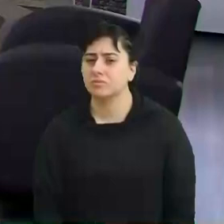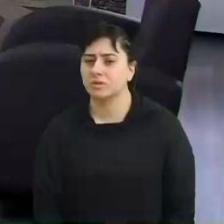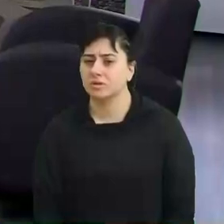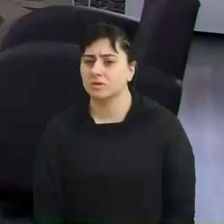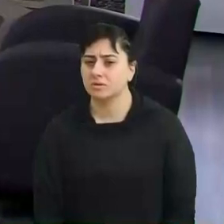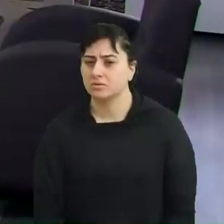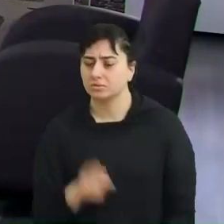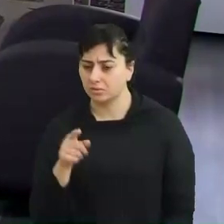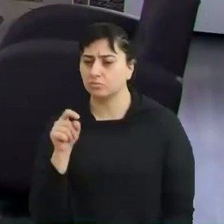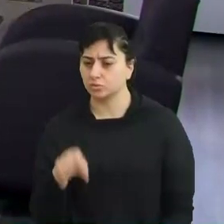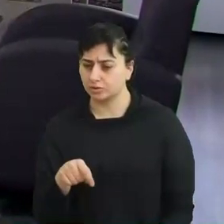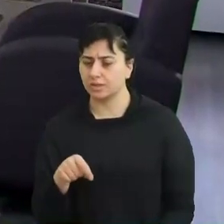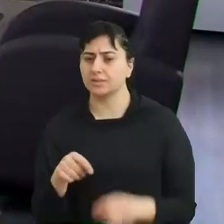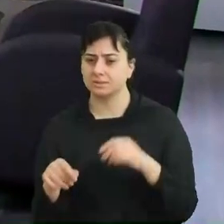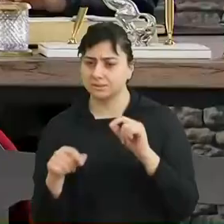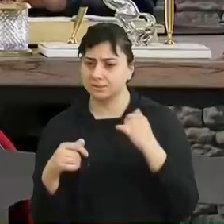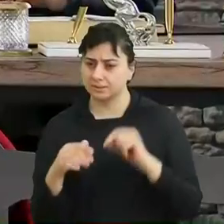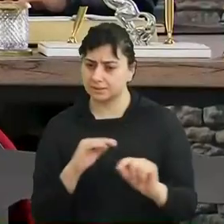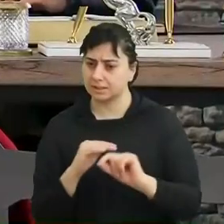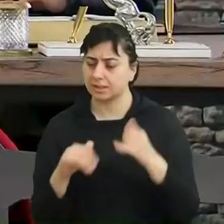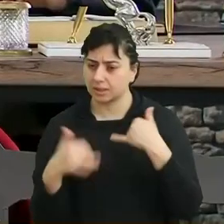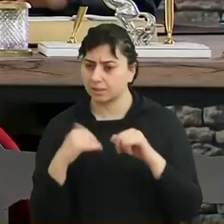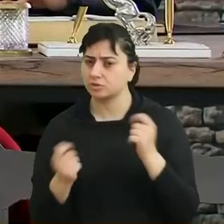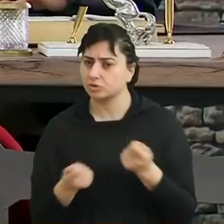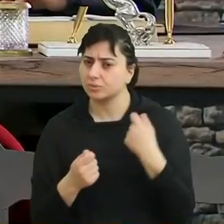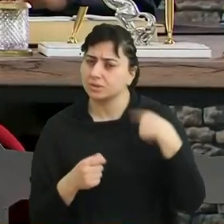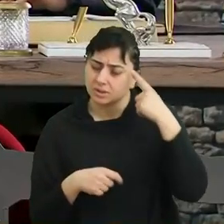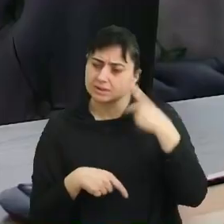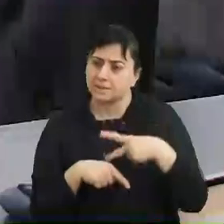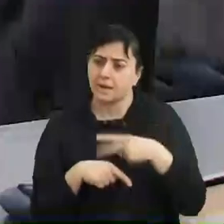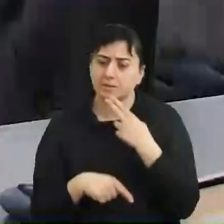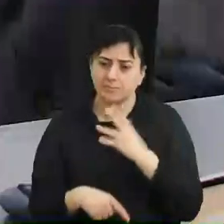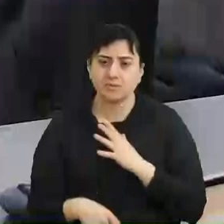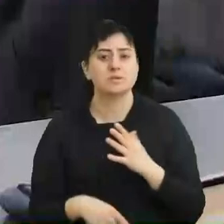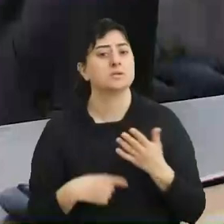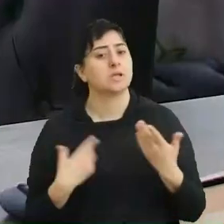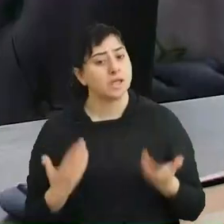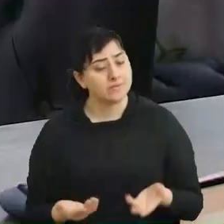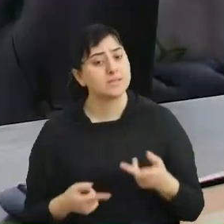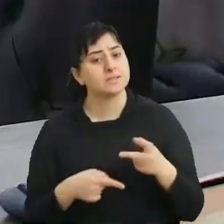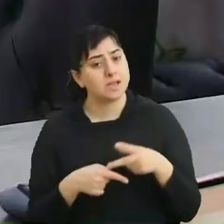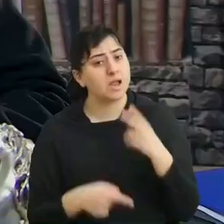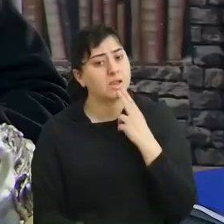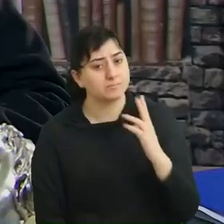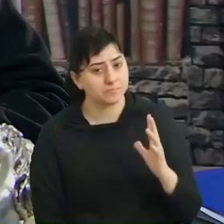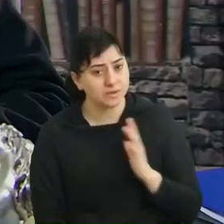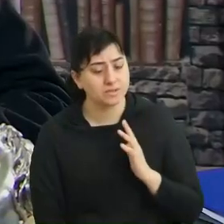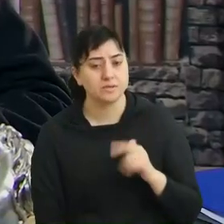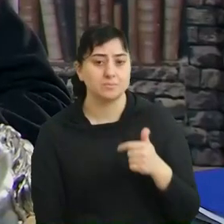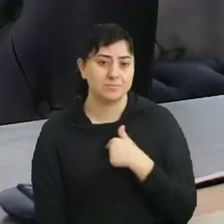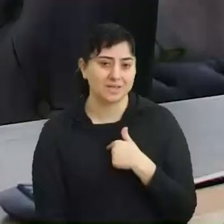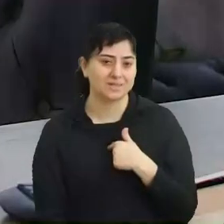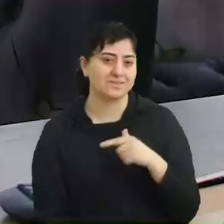Demek sen Sarp'ın sekreterisin. Ben Zehra Hanım var zannediyordum. Ay evet, Zehra Hanım var. Ama